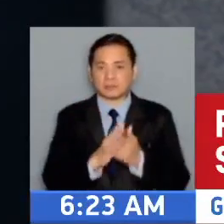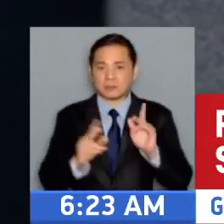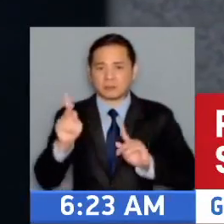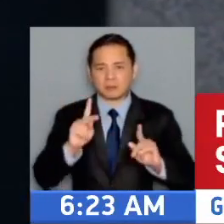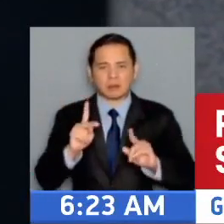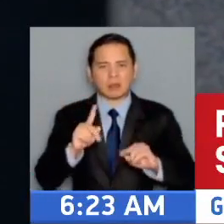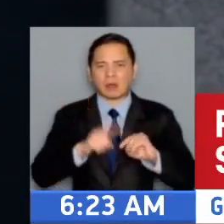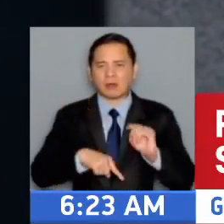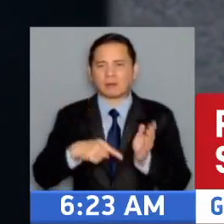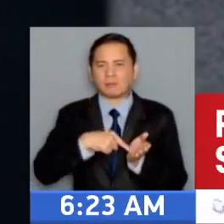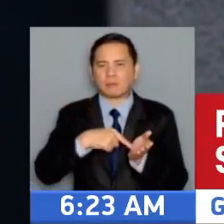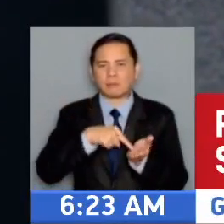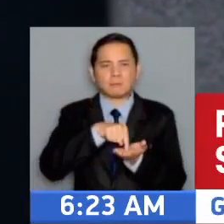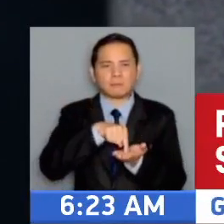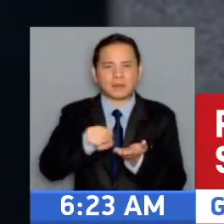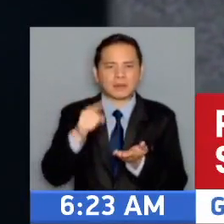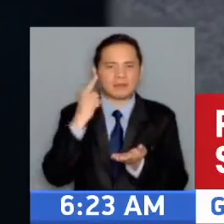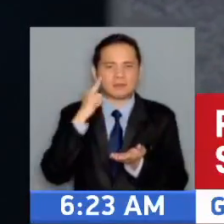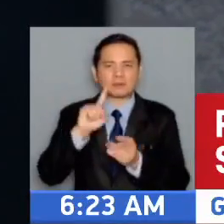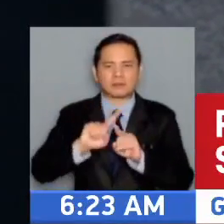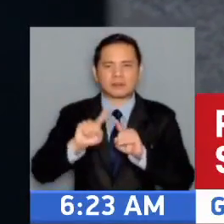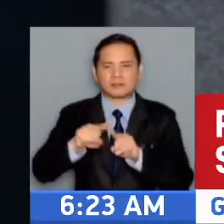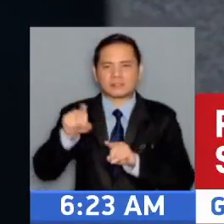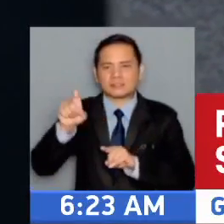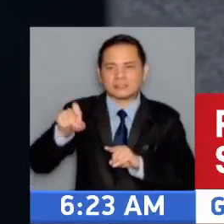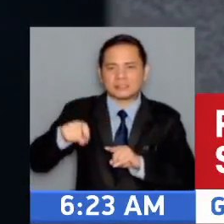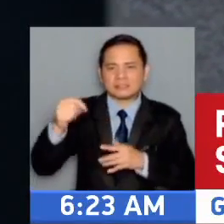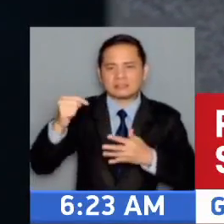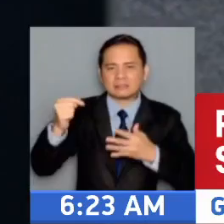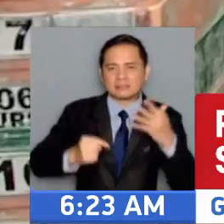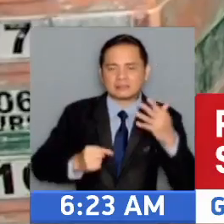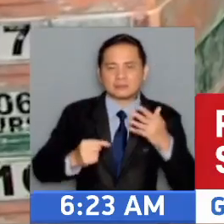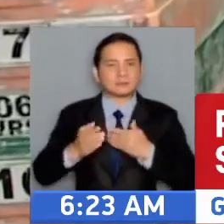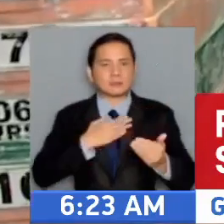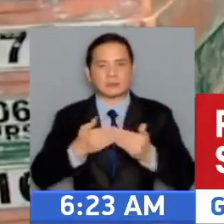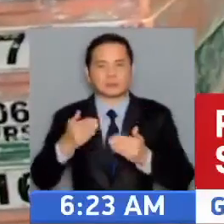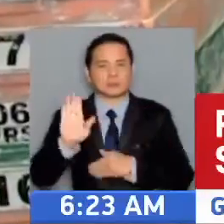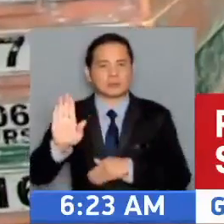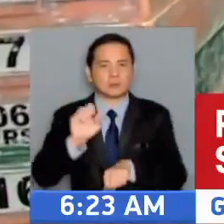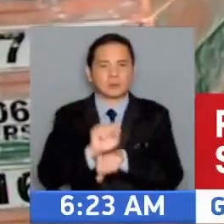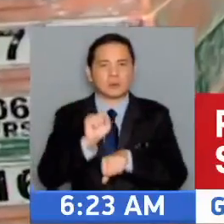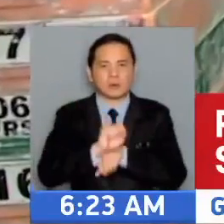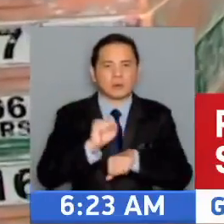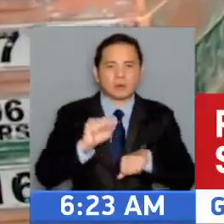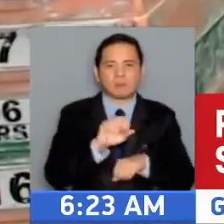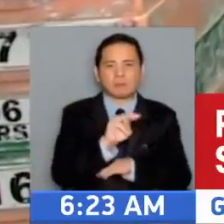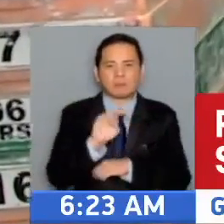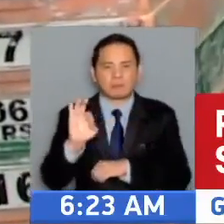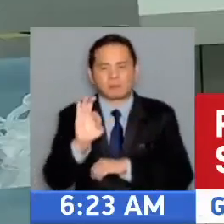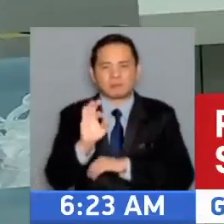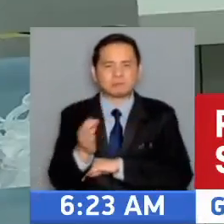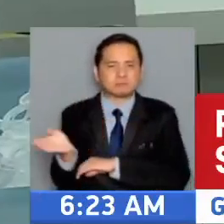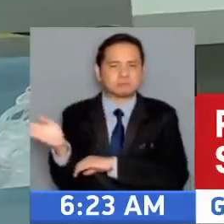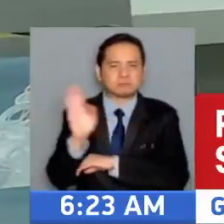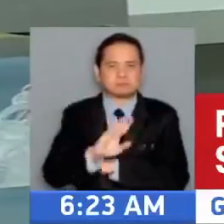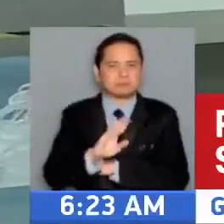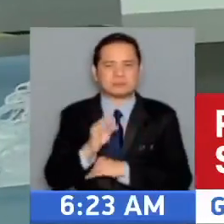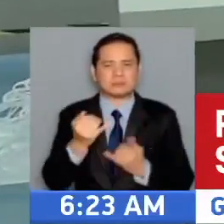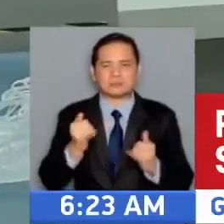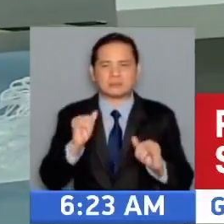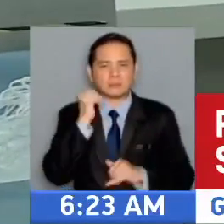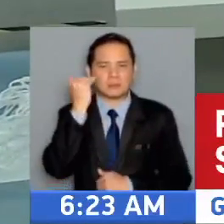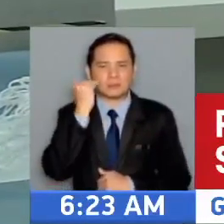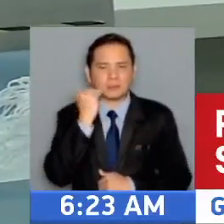mga pangunahing pangangailangan kahit pa sila ay nagtatrabaho araw-araw. At sakop ng panukala ang buong pribadong sektor sa lahat ng